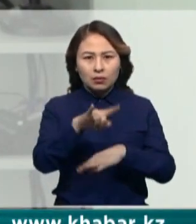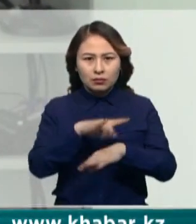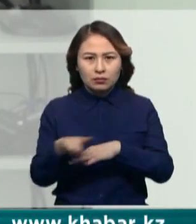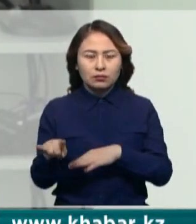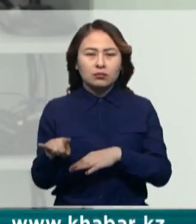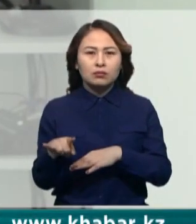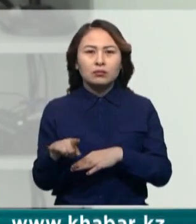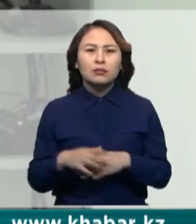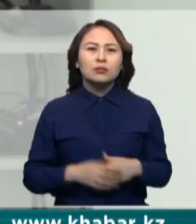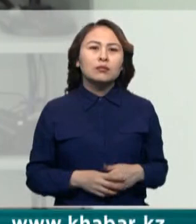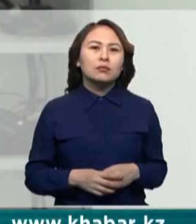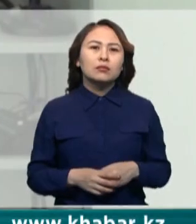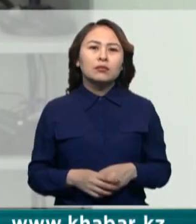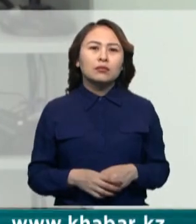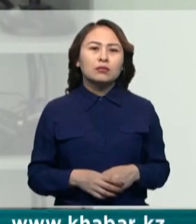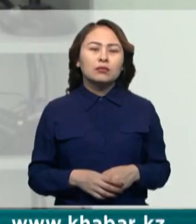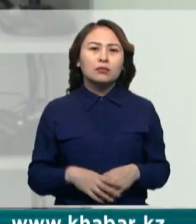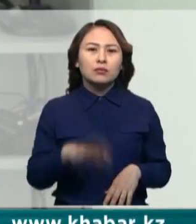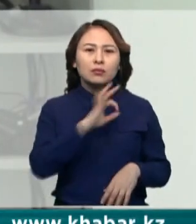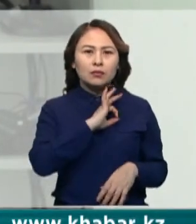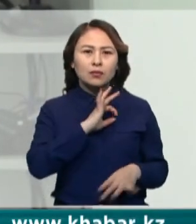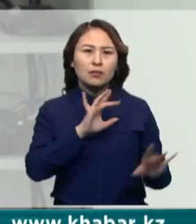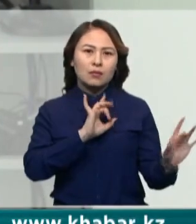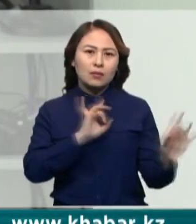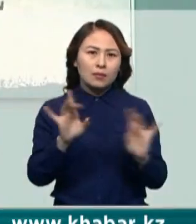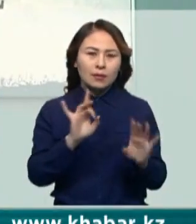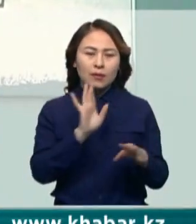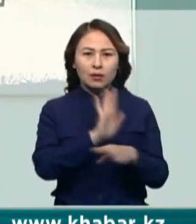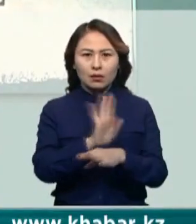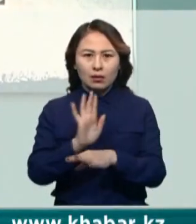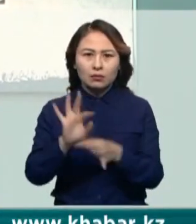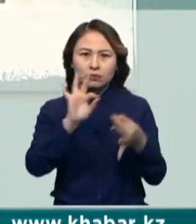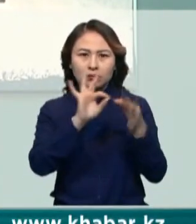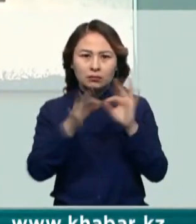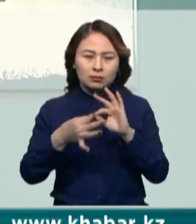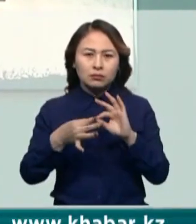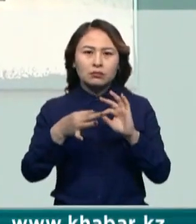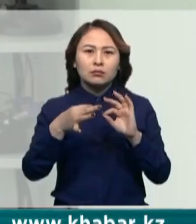көлігіндегі жолсеріктер мен жаднамалар тапсырылып, түсініктеме жұмыстар